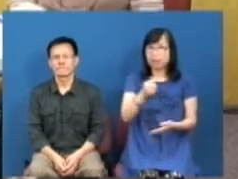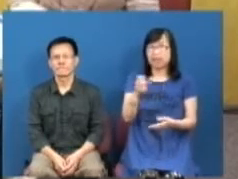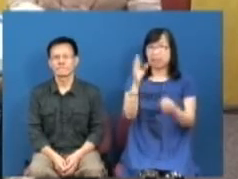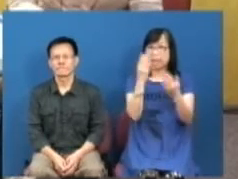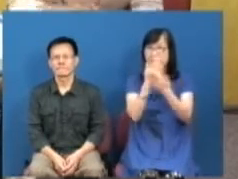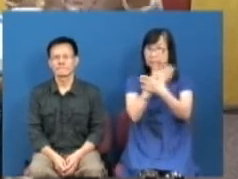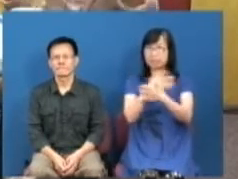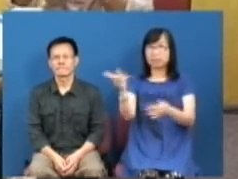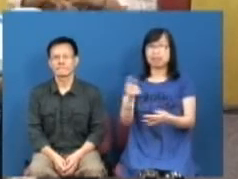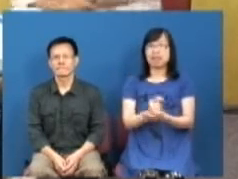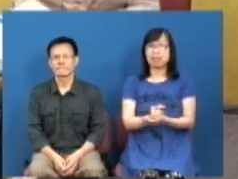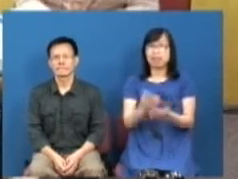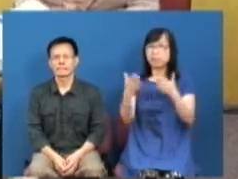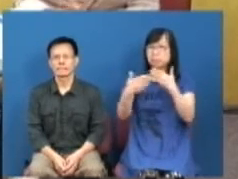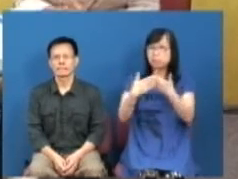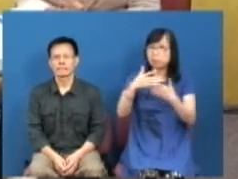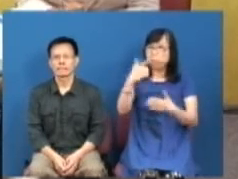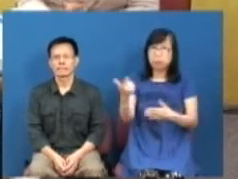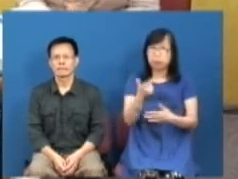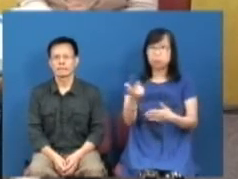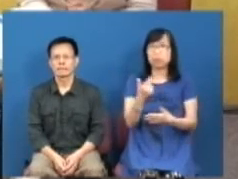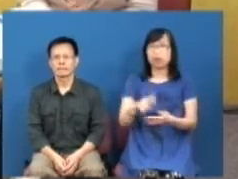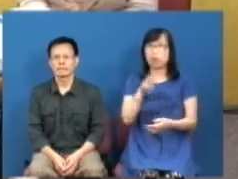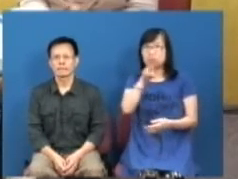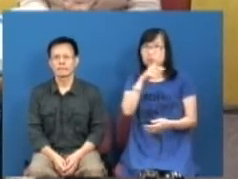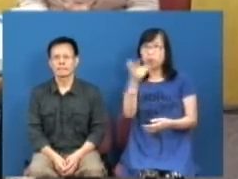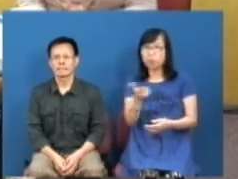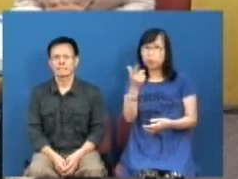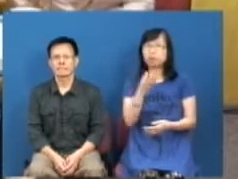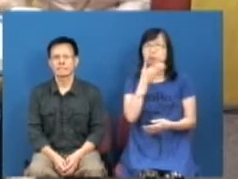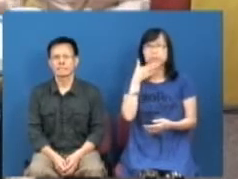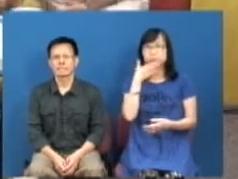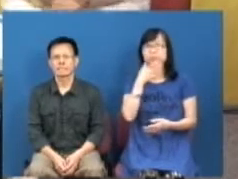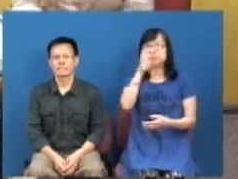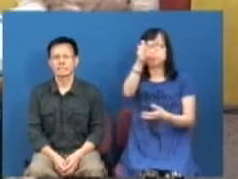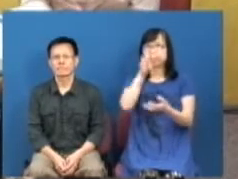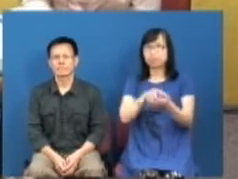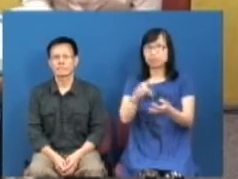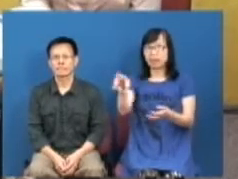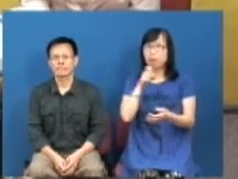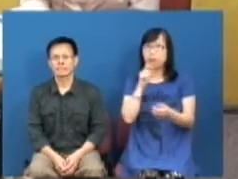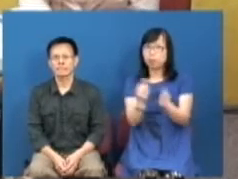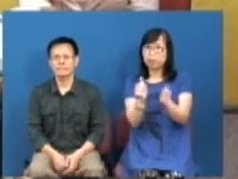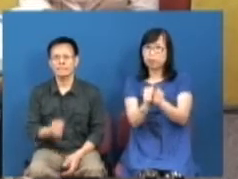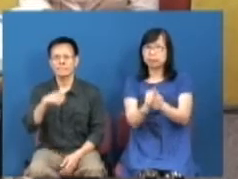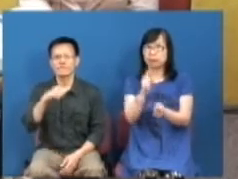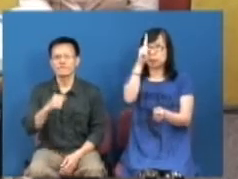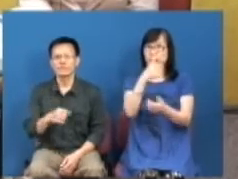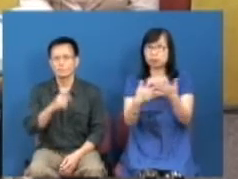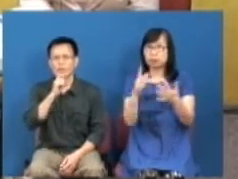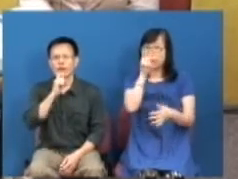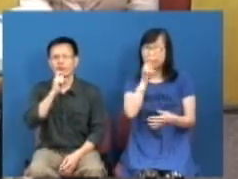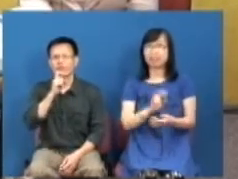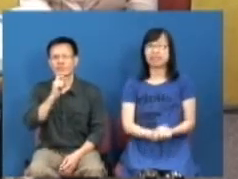即係接觸面好闊嘅，成日即係我啲見到好多青年人 download， 你有冇啲朋友又上去睇啊？ 都有